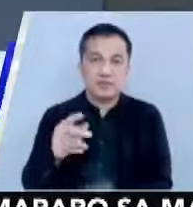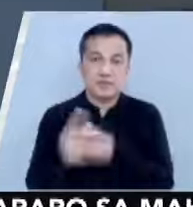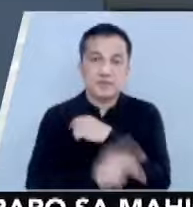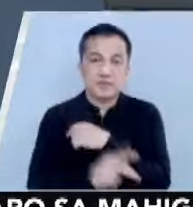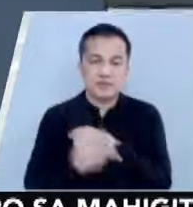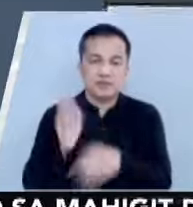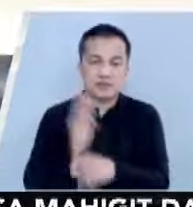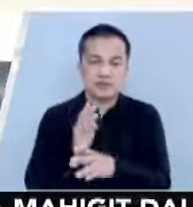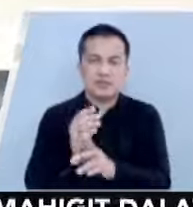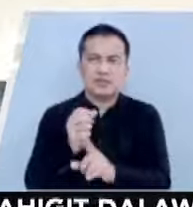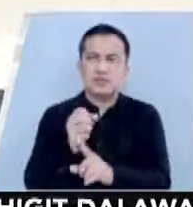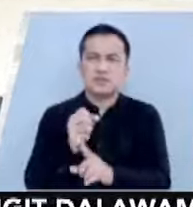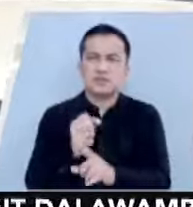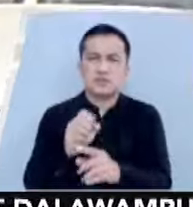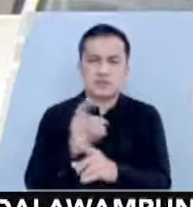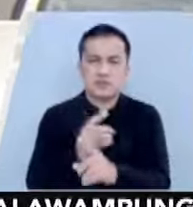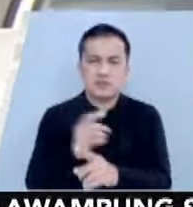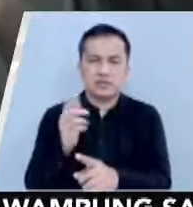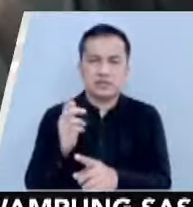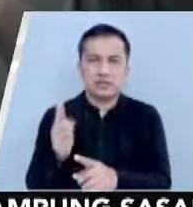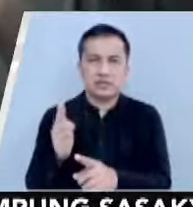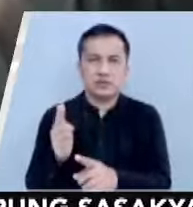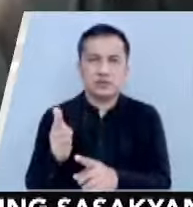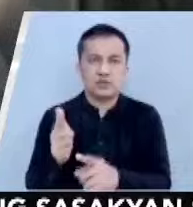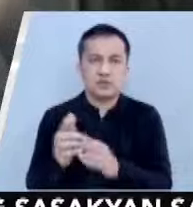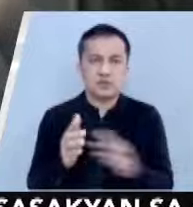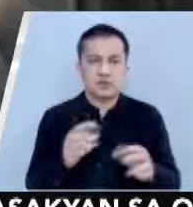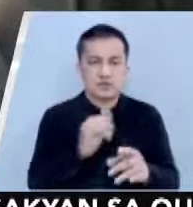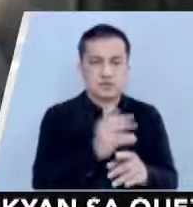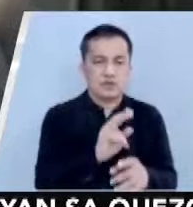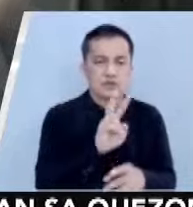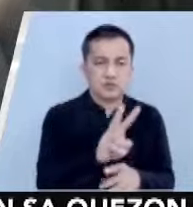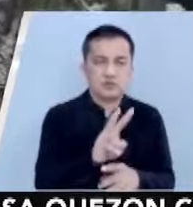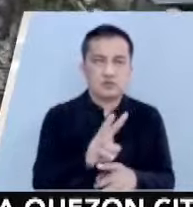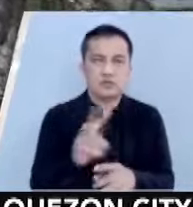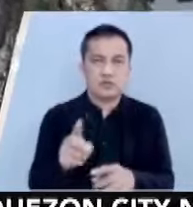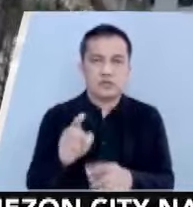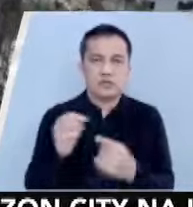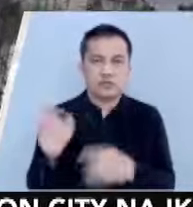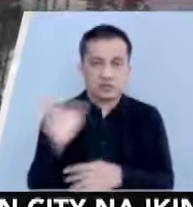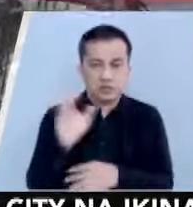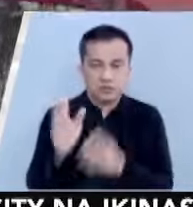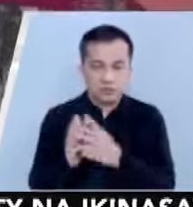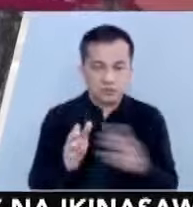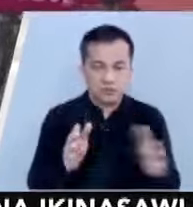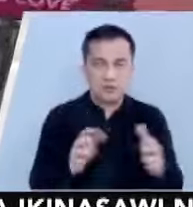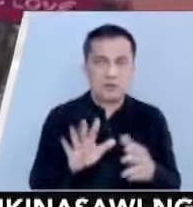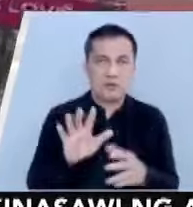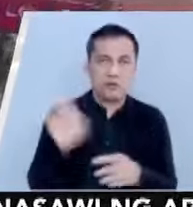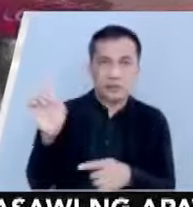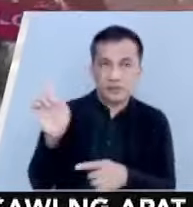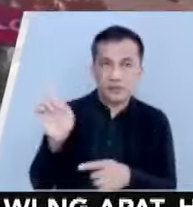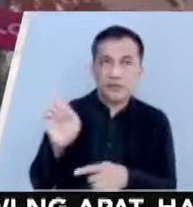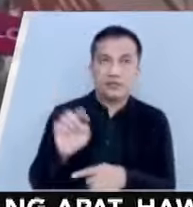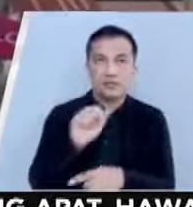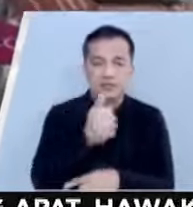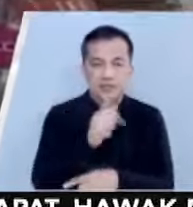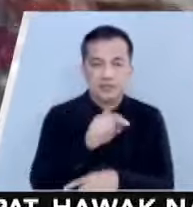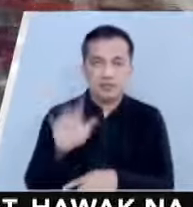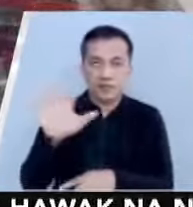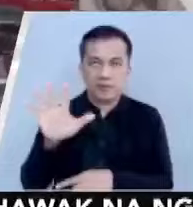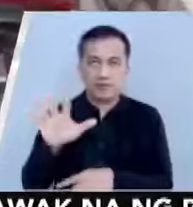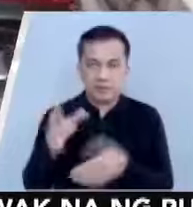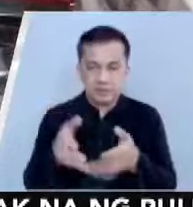2. Sa December 20 hanggang araw ng Pasko, mula 10 p.m. hanggang 5 a.m. lang papayagan ang mga provincial bus sa